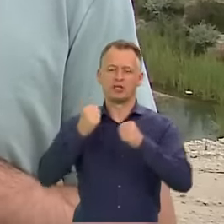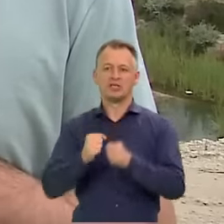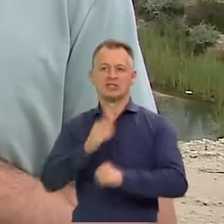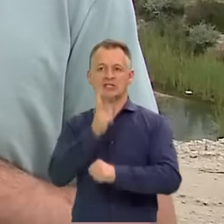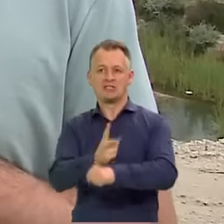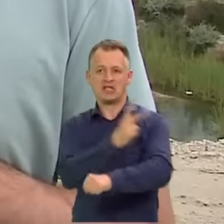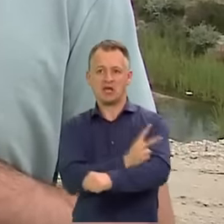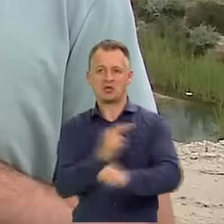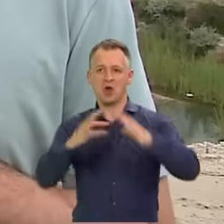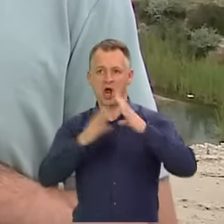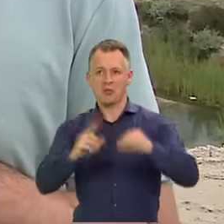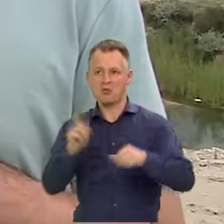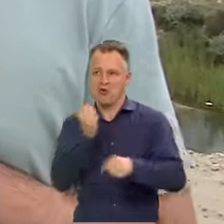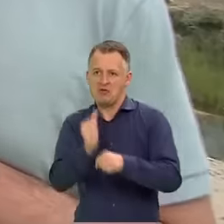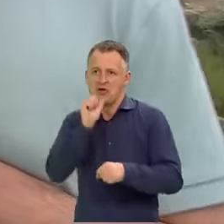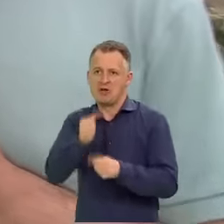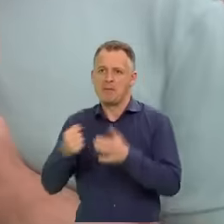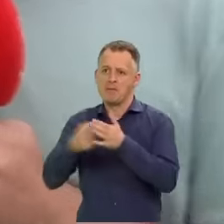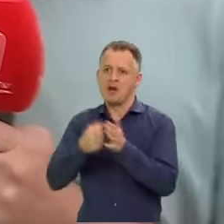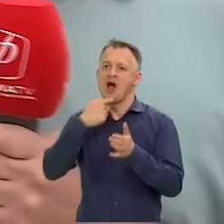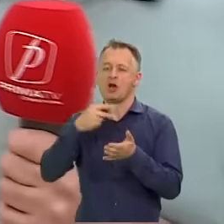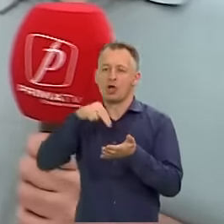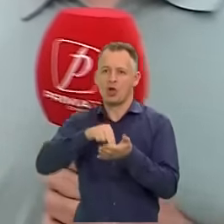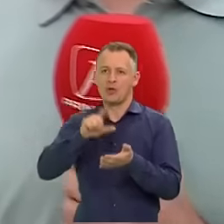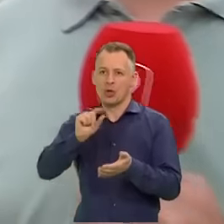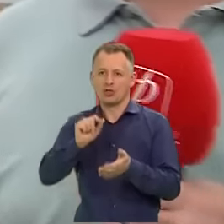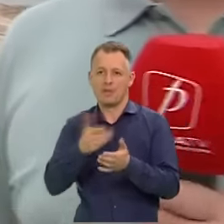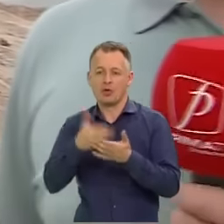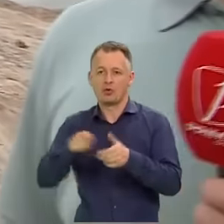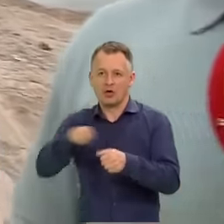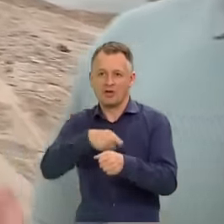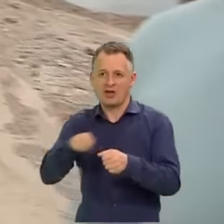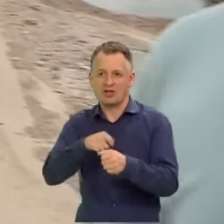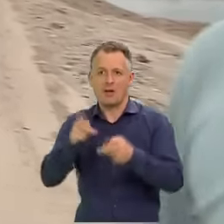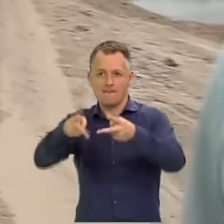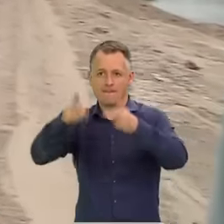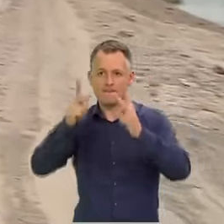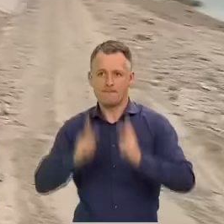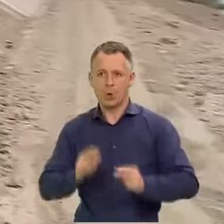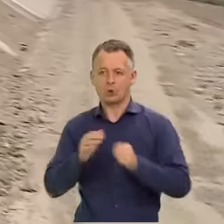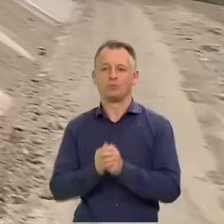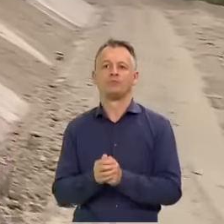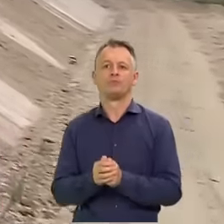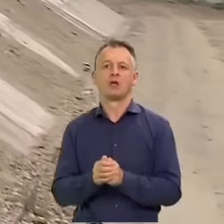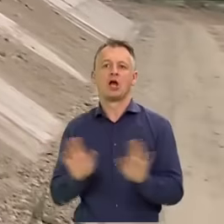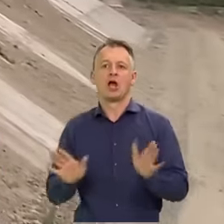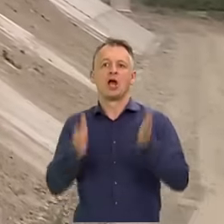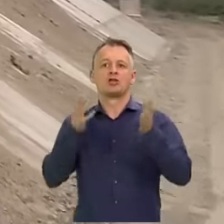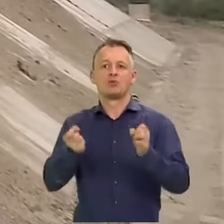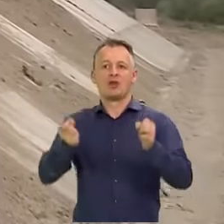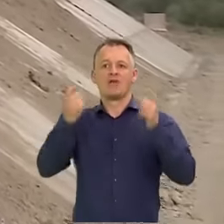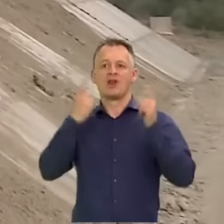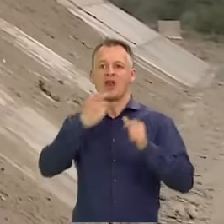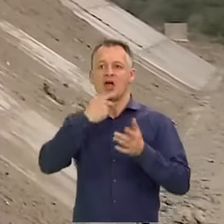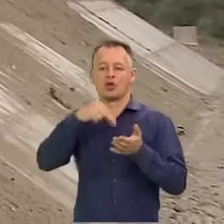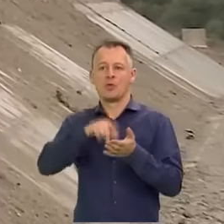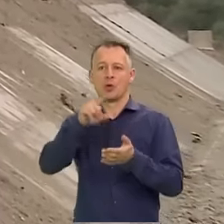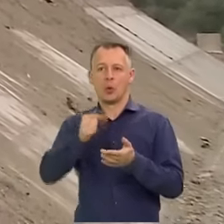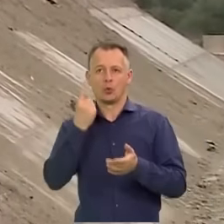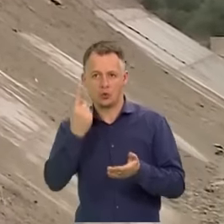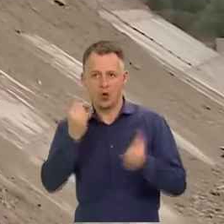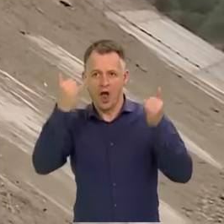mișcat niciun deget până în 2020 pentru refacerea podului. Execuția propriu-zisă a început la finalul lui 2021,